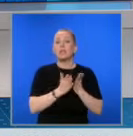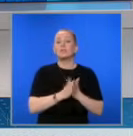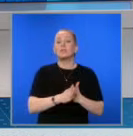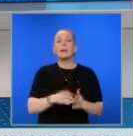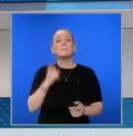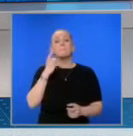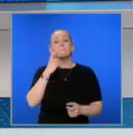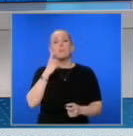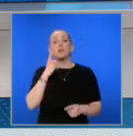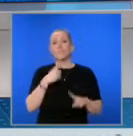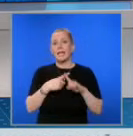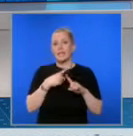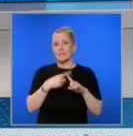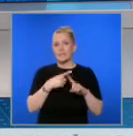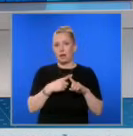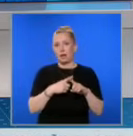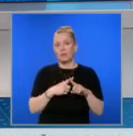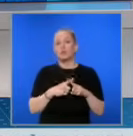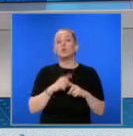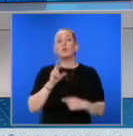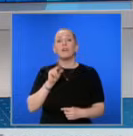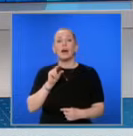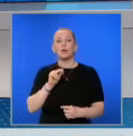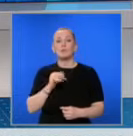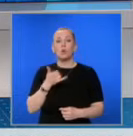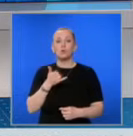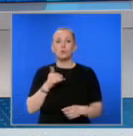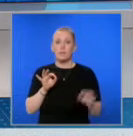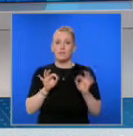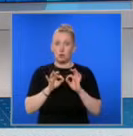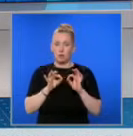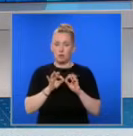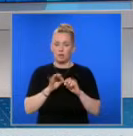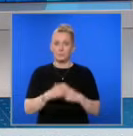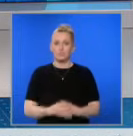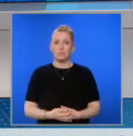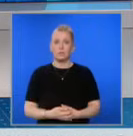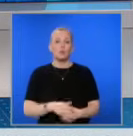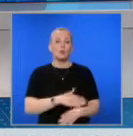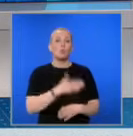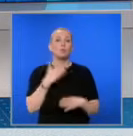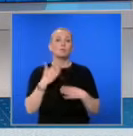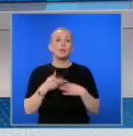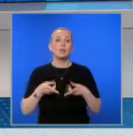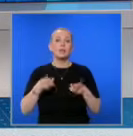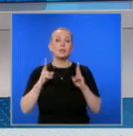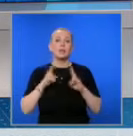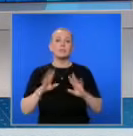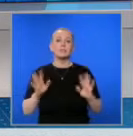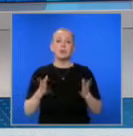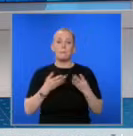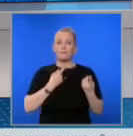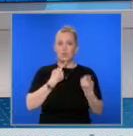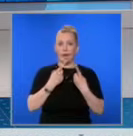съобщи председателят на Европейската комисия Урсула фон дер Лайен пред Европейския парламент в Страсбург. Окончателно решението за започване